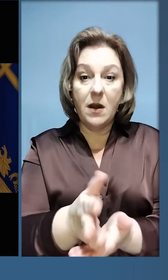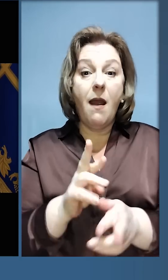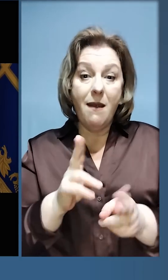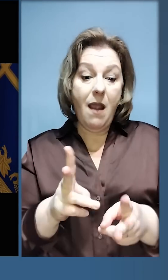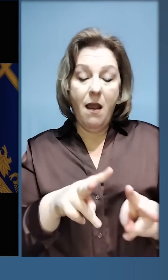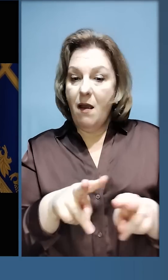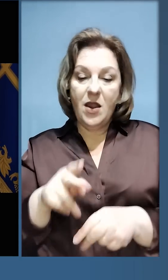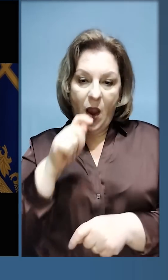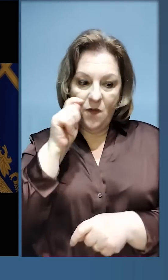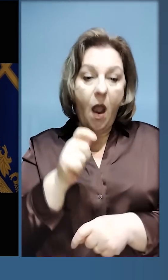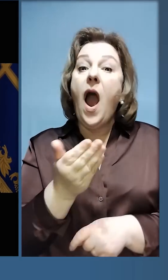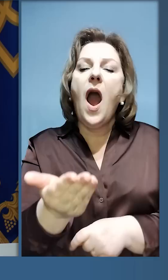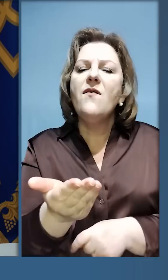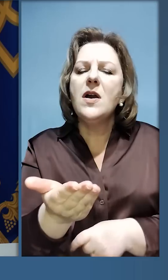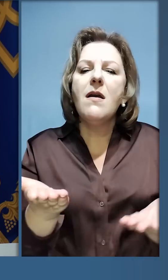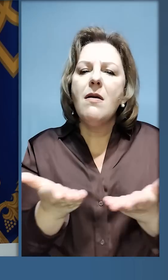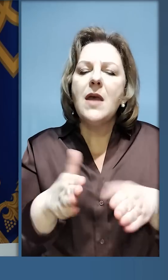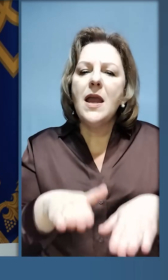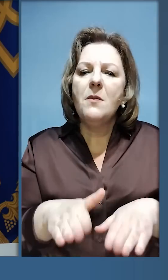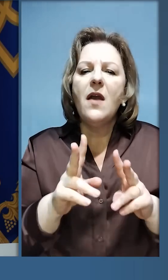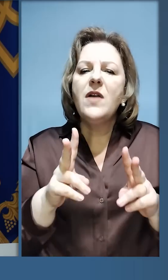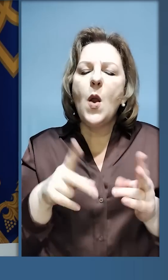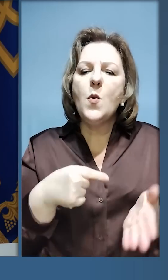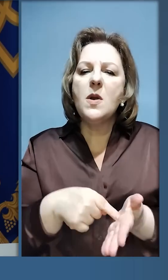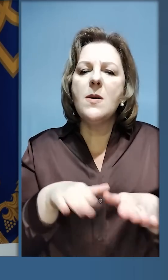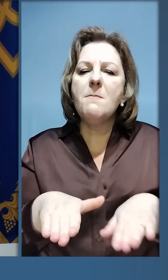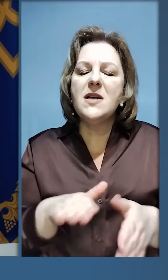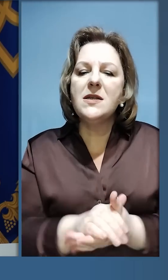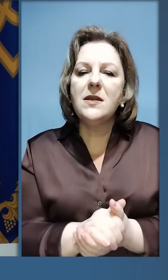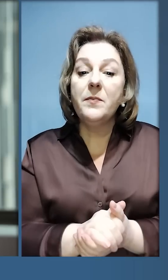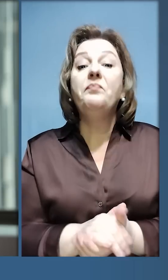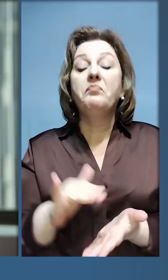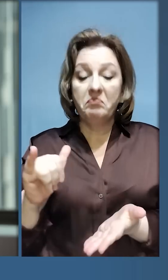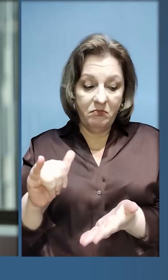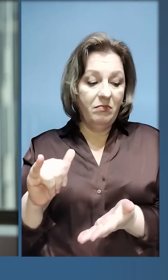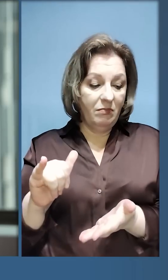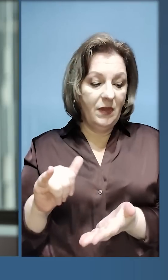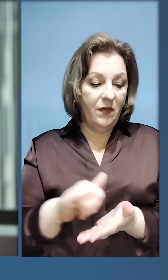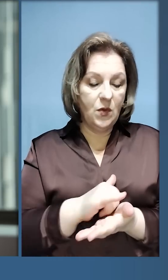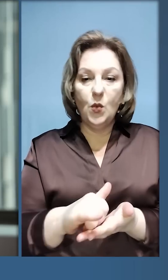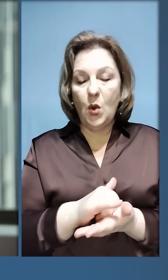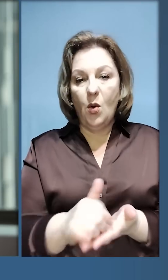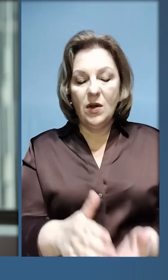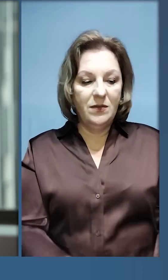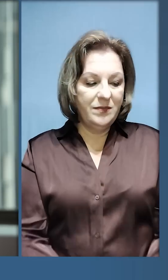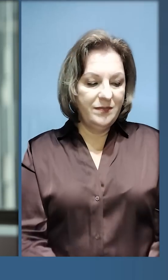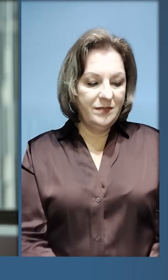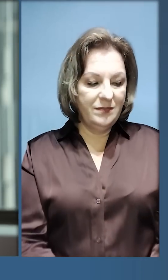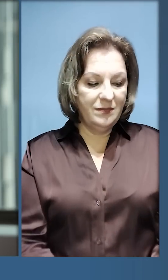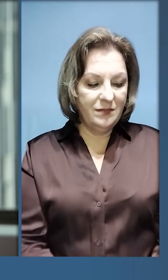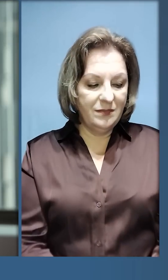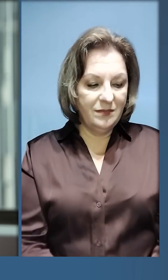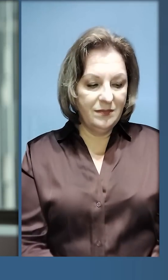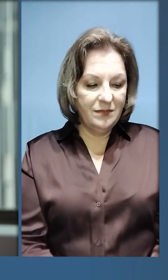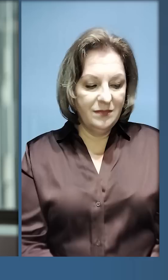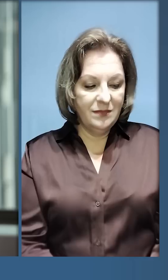І як в Україні. А ви де, до речі? В якому місті? I'm in New York City right now. And